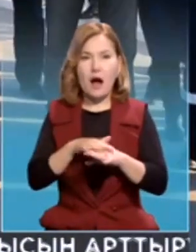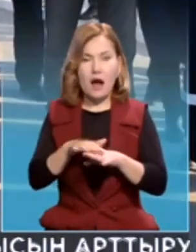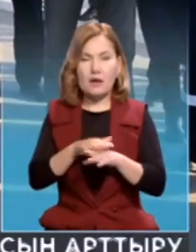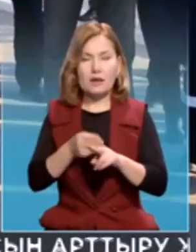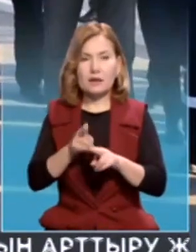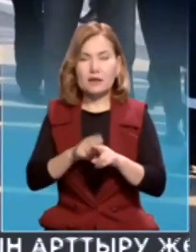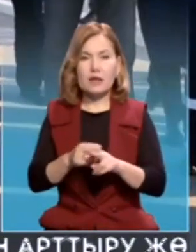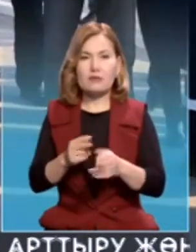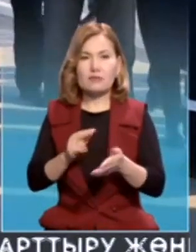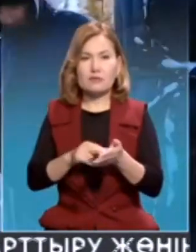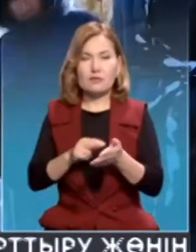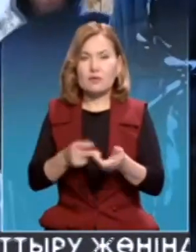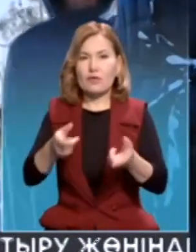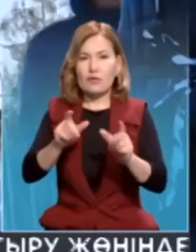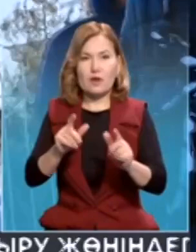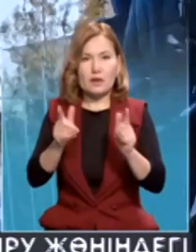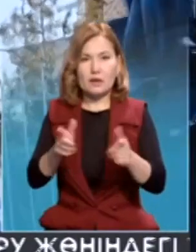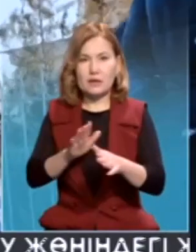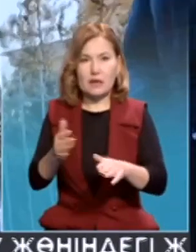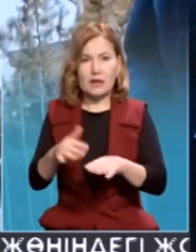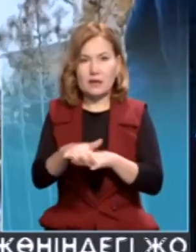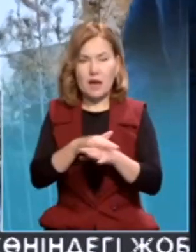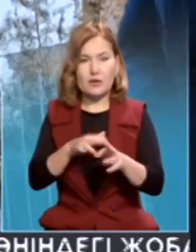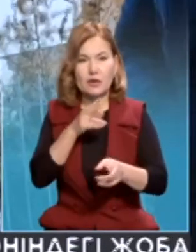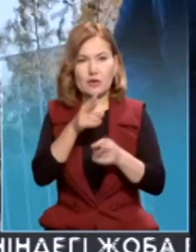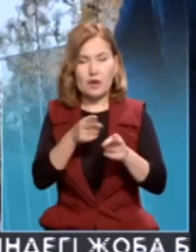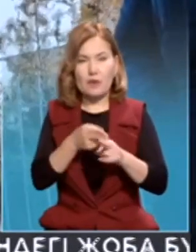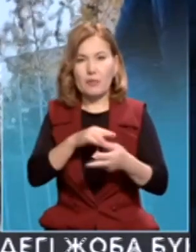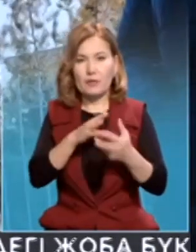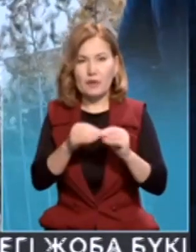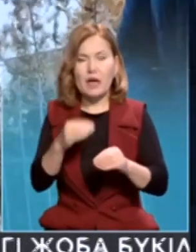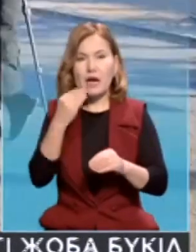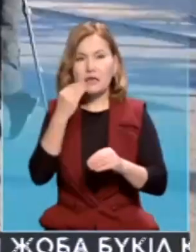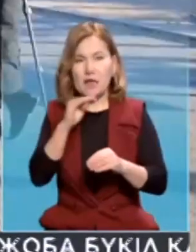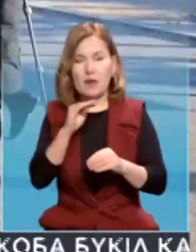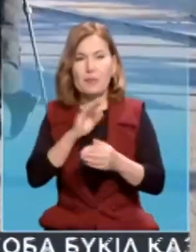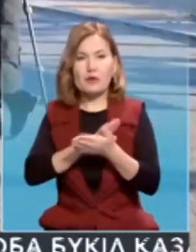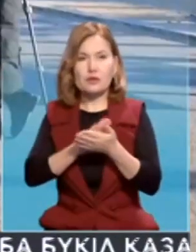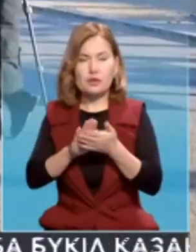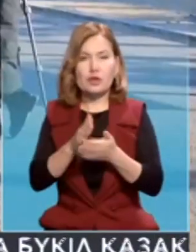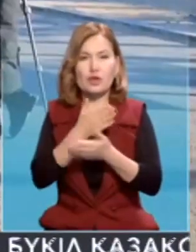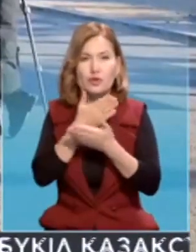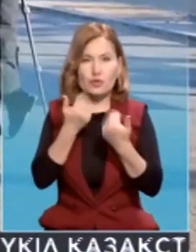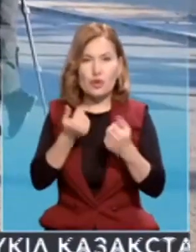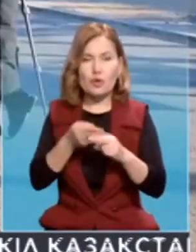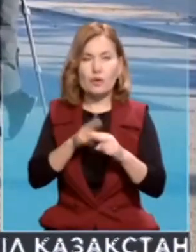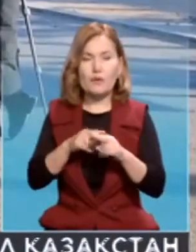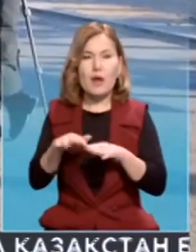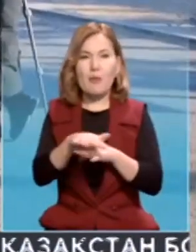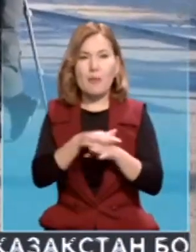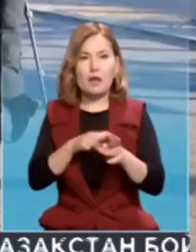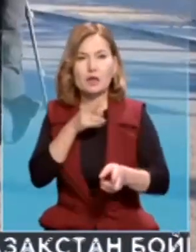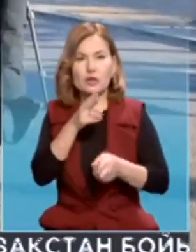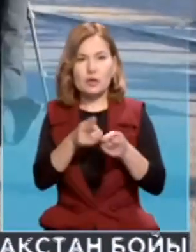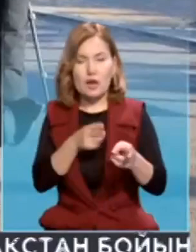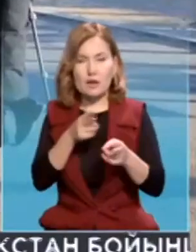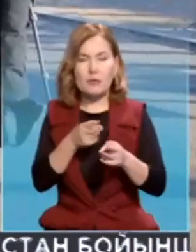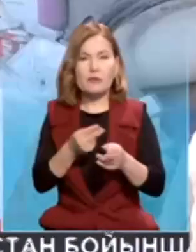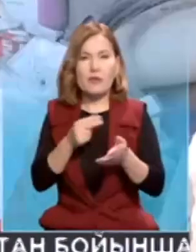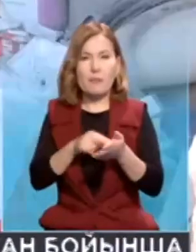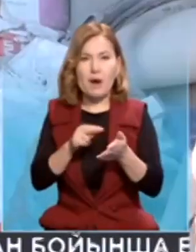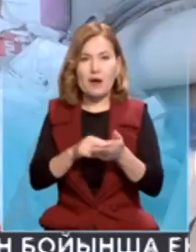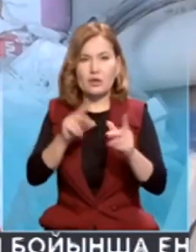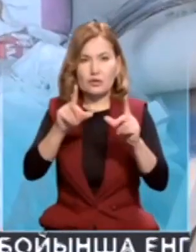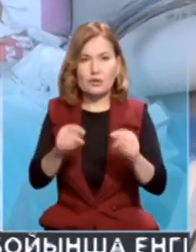бермеген. Олардың айтуынша, бұл мәселе бойынша қоғамдық тыңдау өтпеген. Сапалы ауыз суға зар болып отырған жұрт бағаны қайта қарауды талап етті. Ақшұқыр